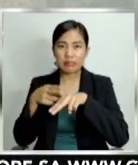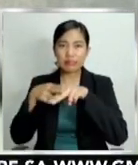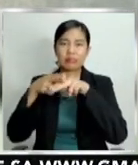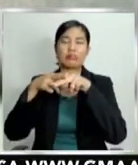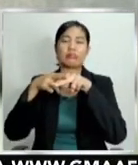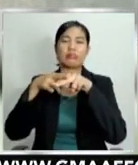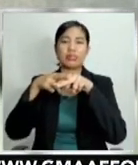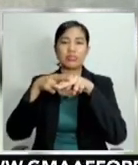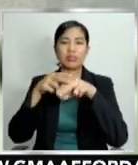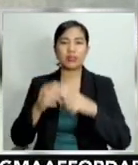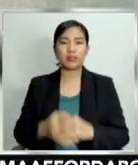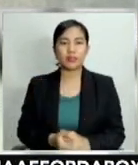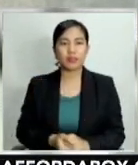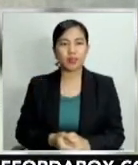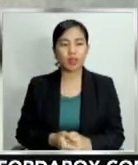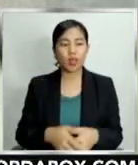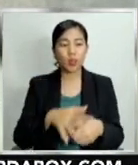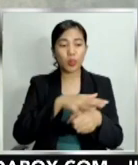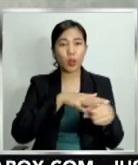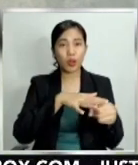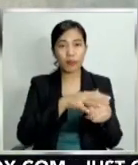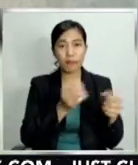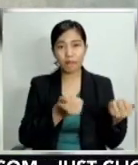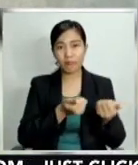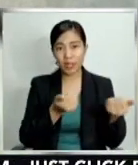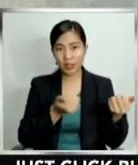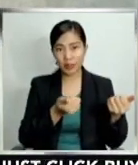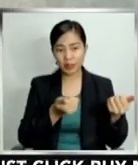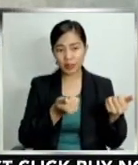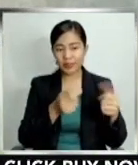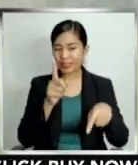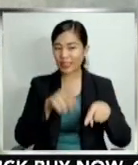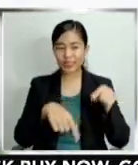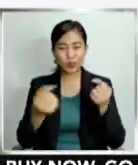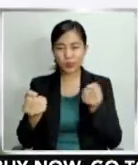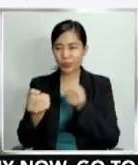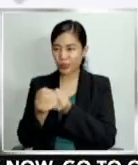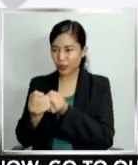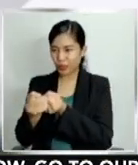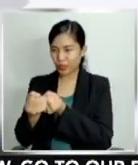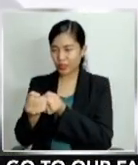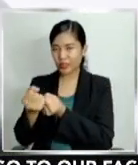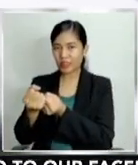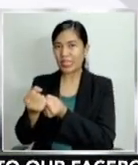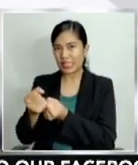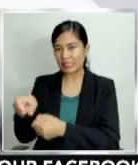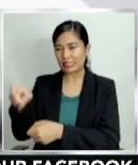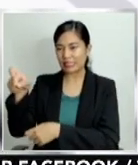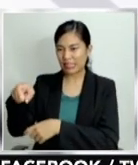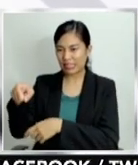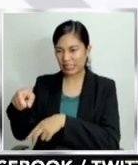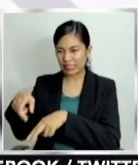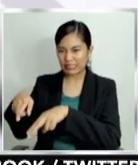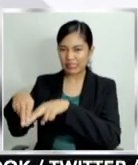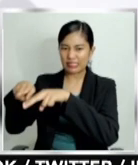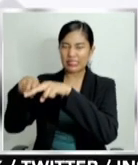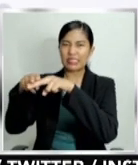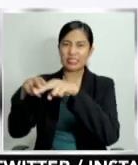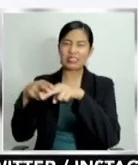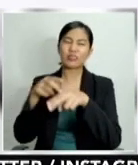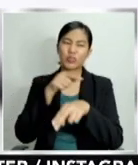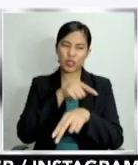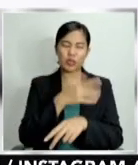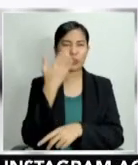demand, so we need to import more to fill up that gap. Sa gitna nito ang grupong Bantay Bigas,